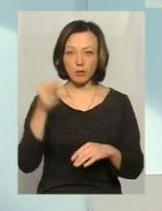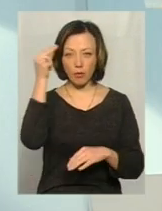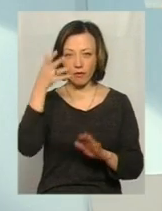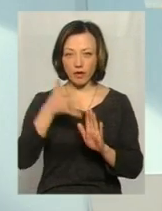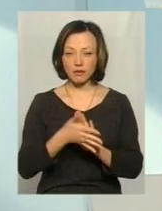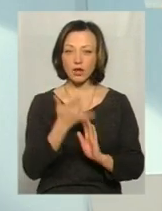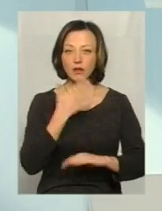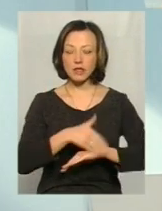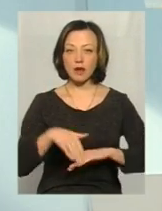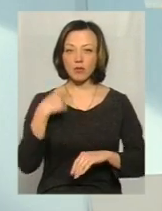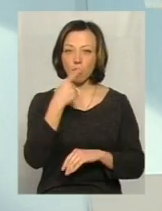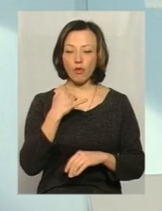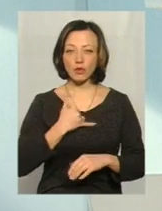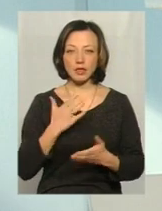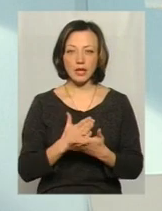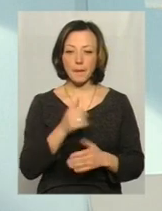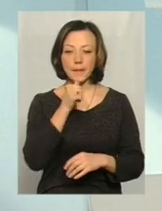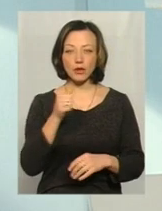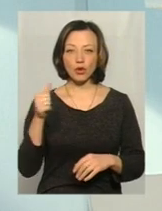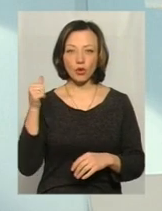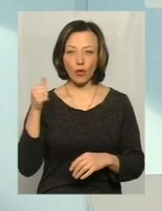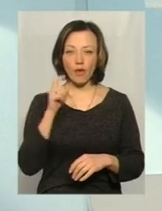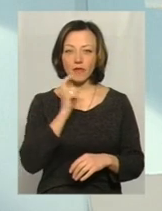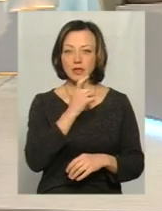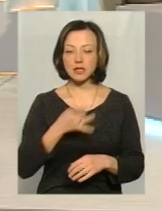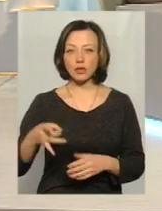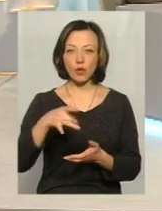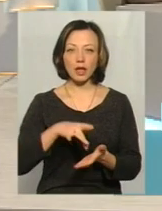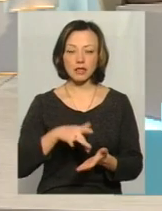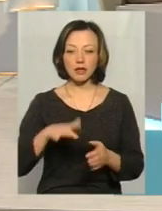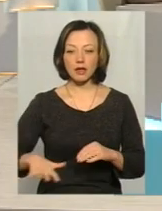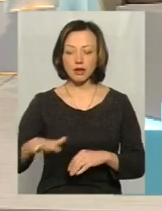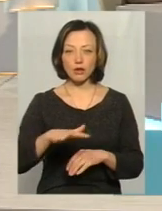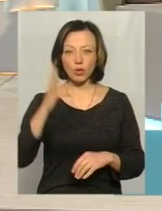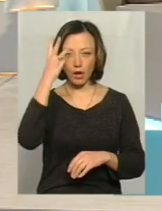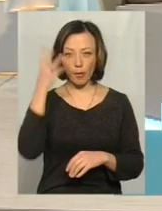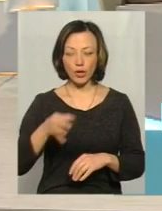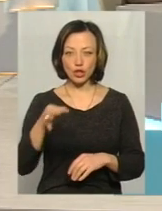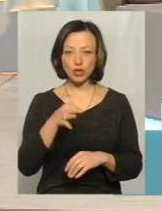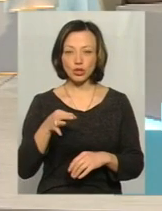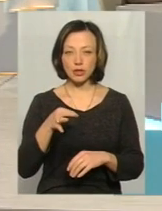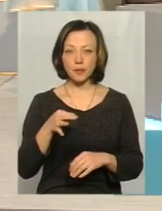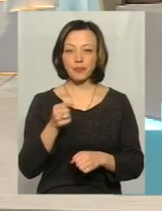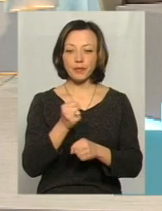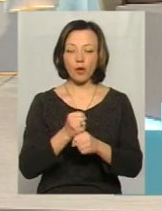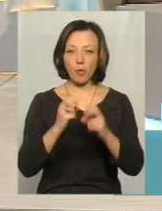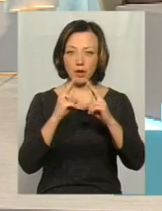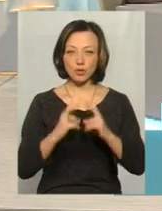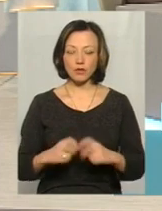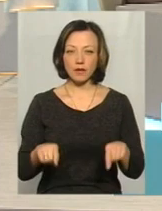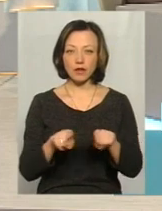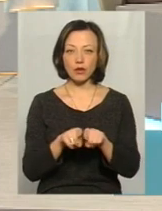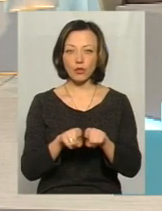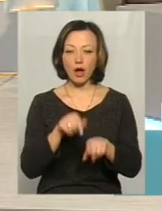іноземної мови ми маємо. Минулого року Вінницький регіональний центр на території Хмельниччини опрацював таку,